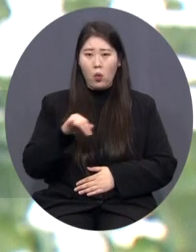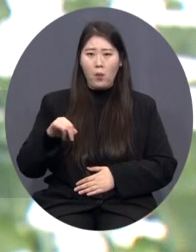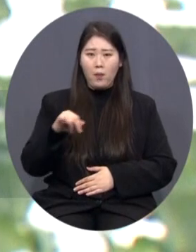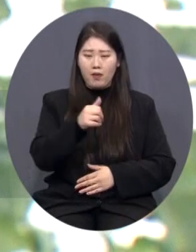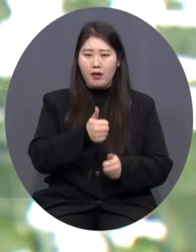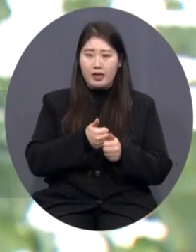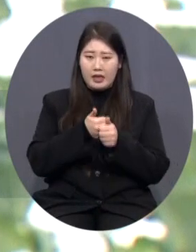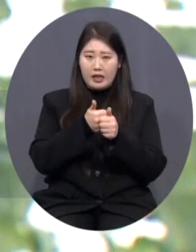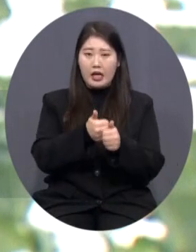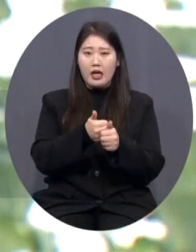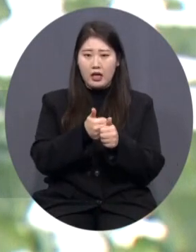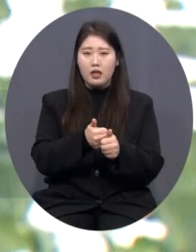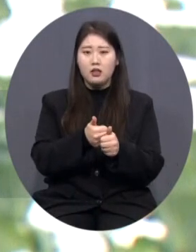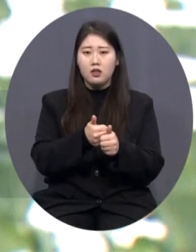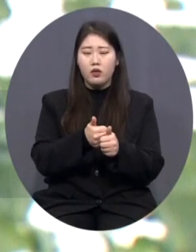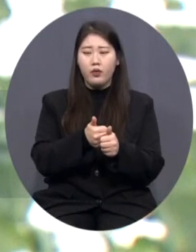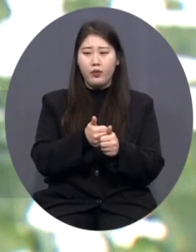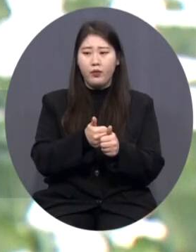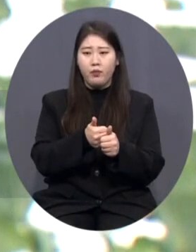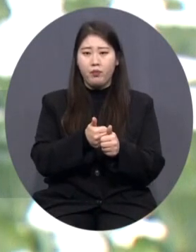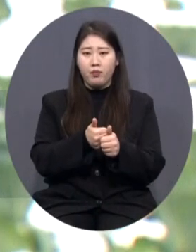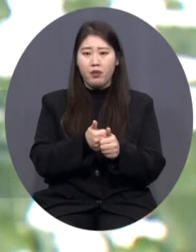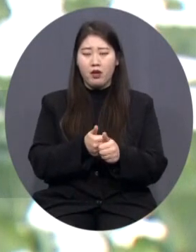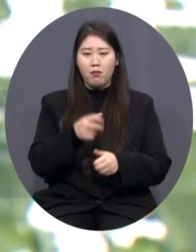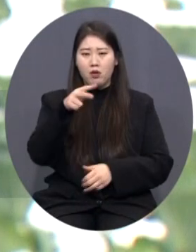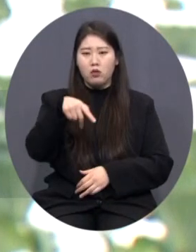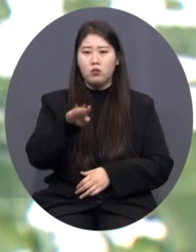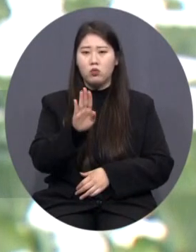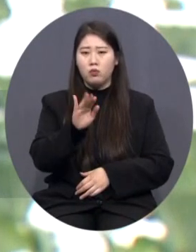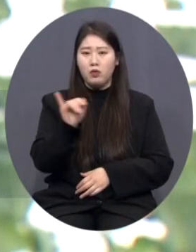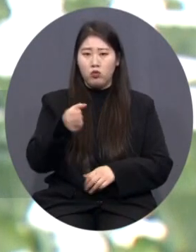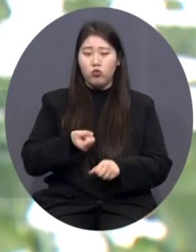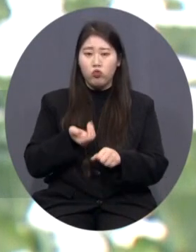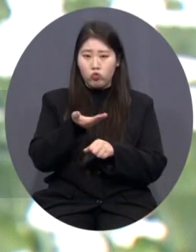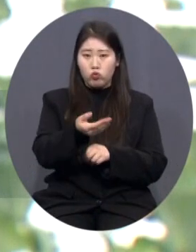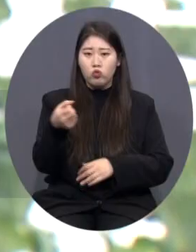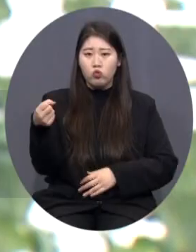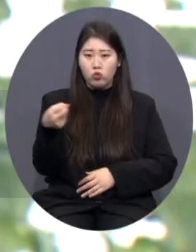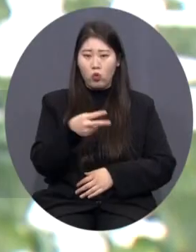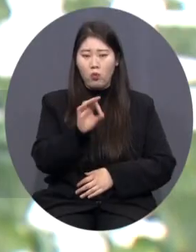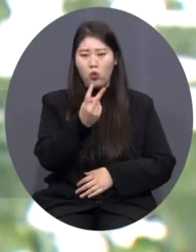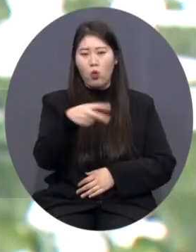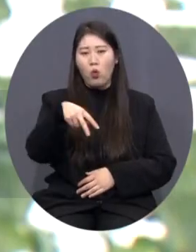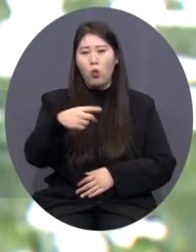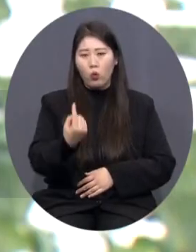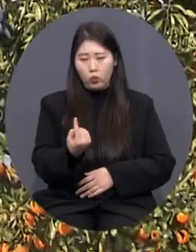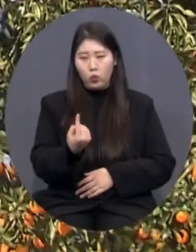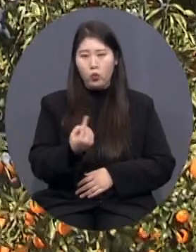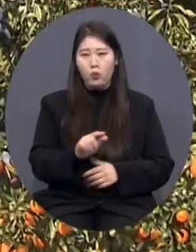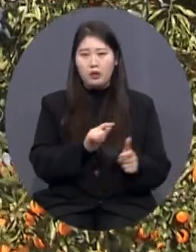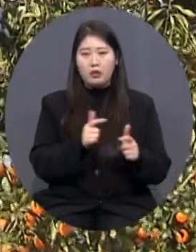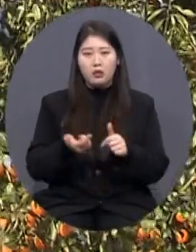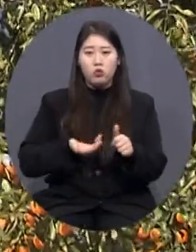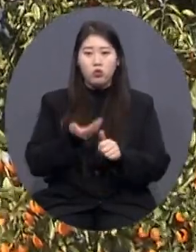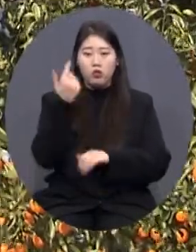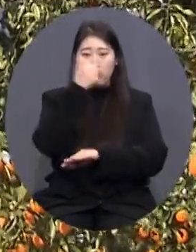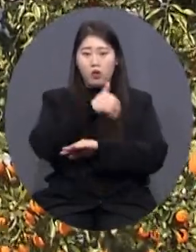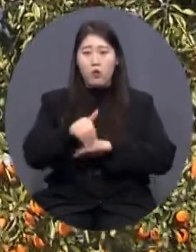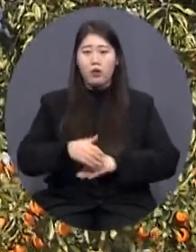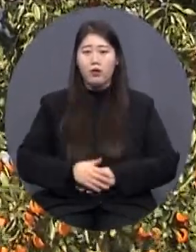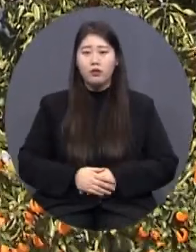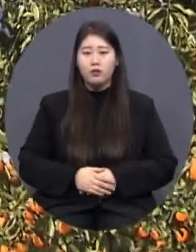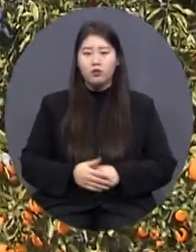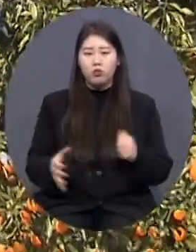그 적용 약제 살펴주고 수세가 좀 떨어졌기 때문에 요소나 그 사종 복비를 수확을